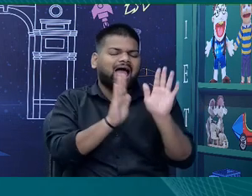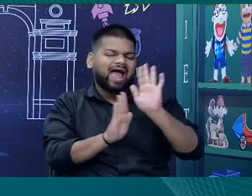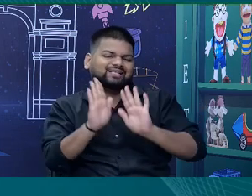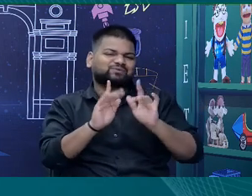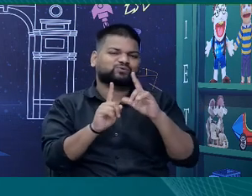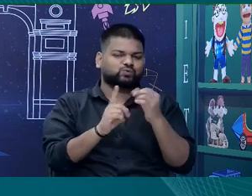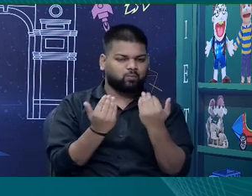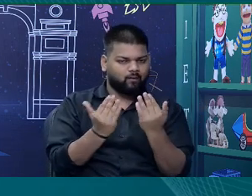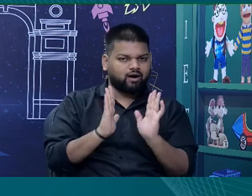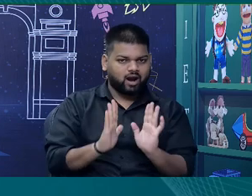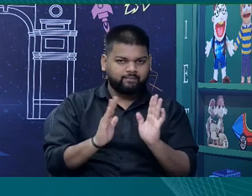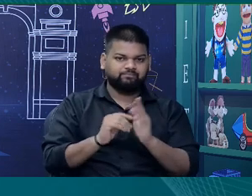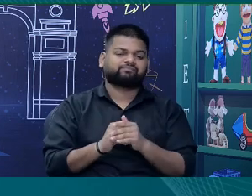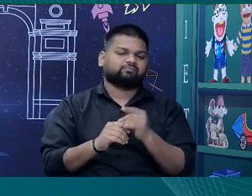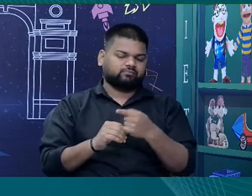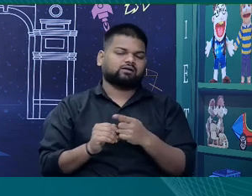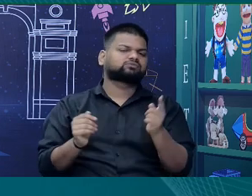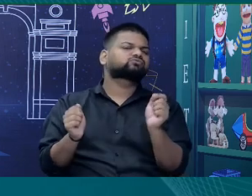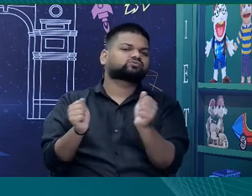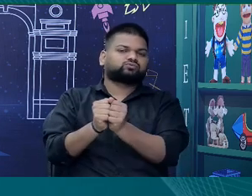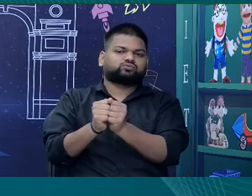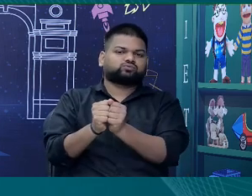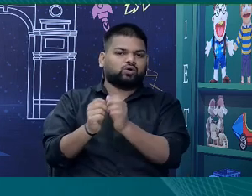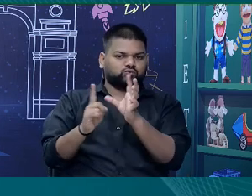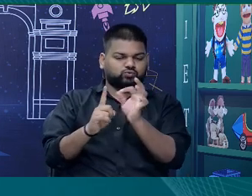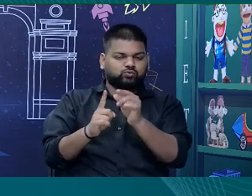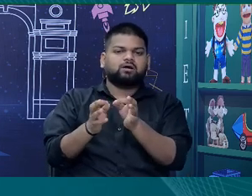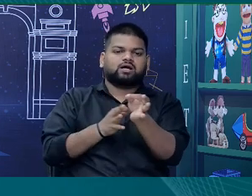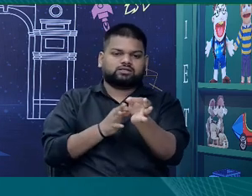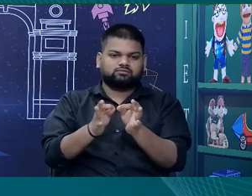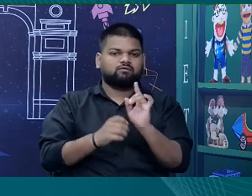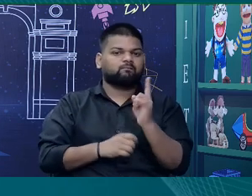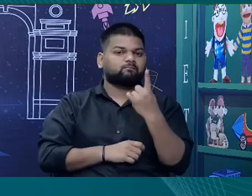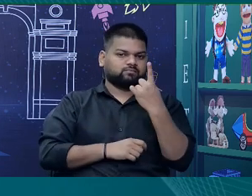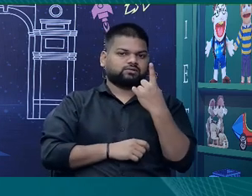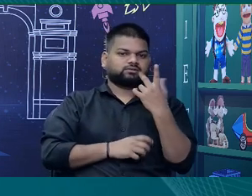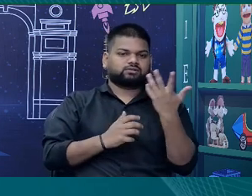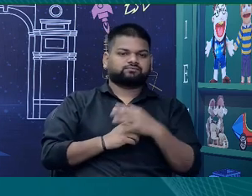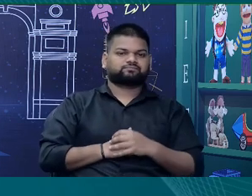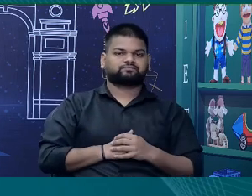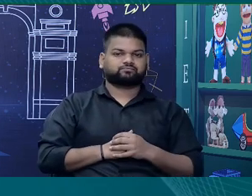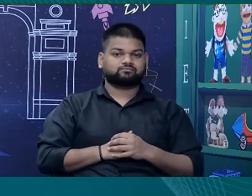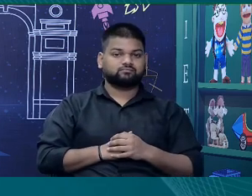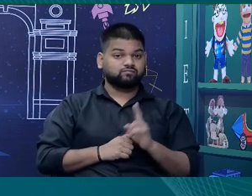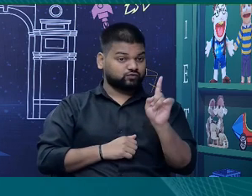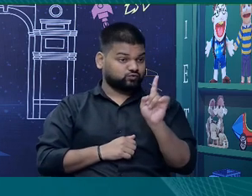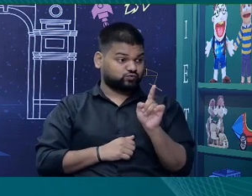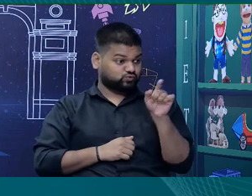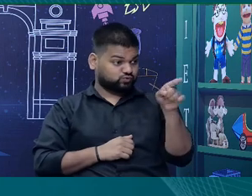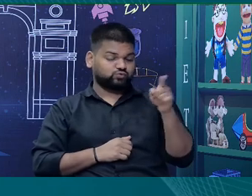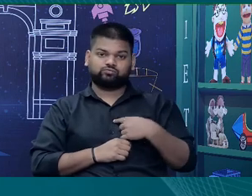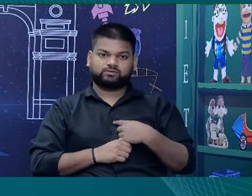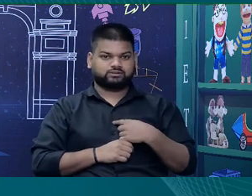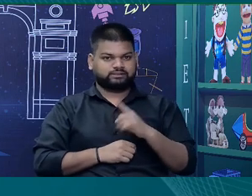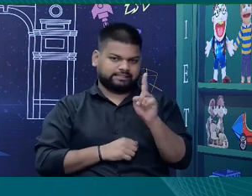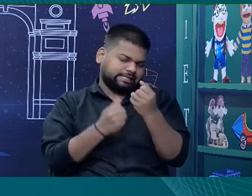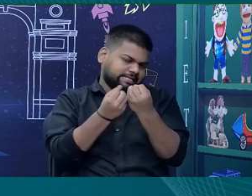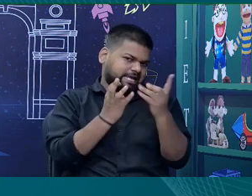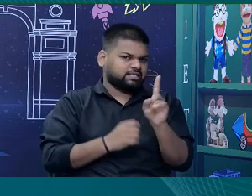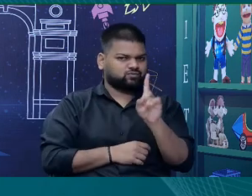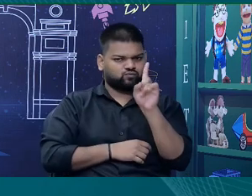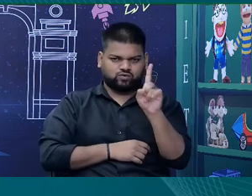आपके साथ खेल के समझने की कोशिश करूंगा तो गेम का पहले स्टेप है आपको मुझे एक नंबर सिलेक्ट करना है वन और 10